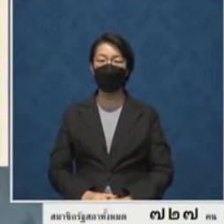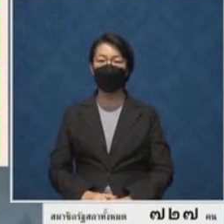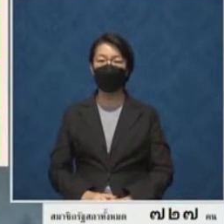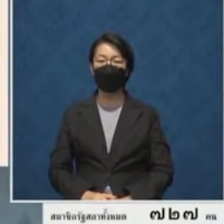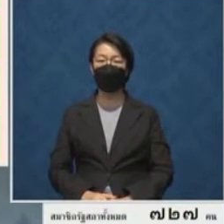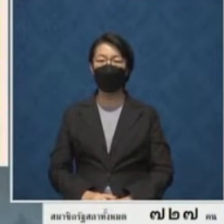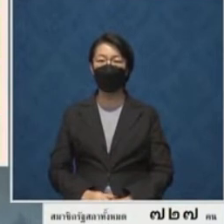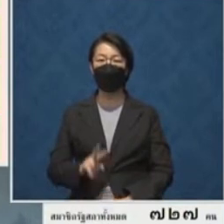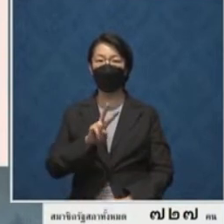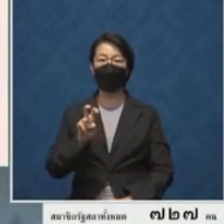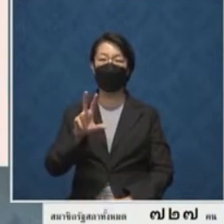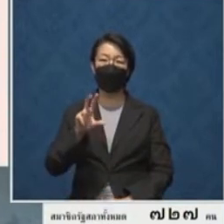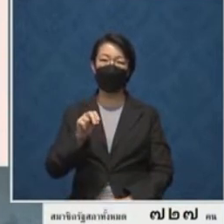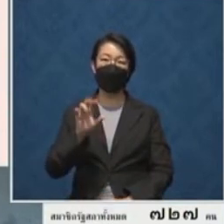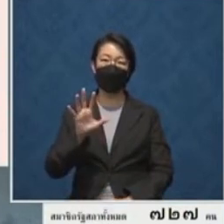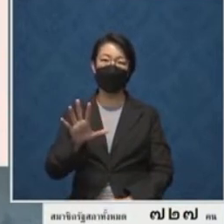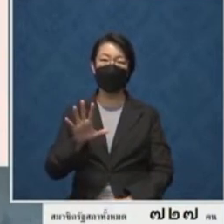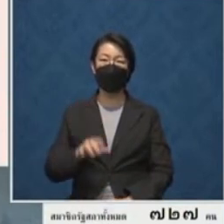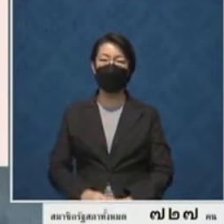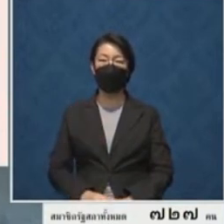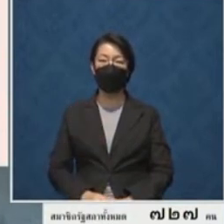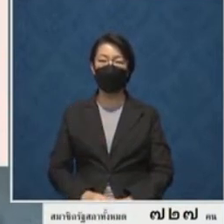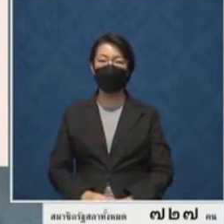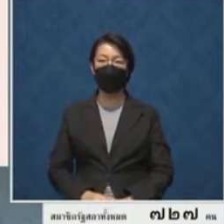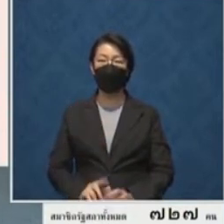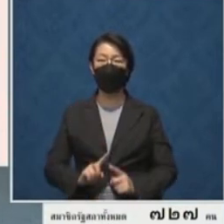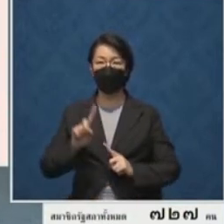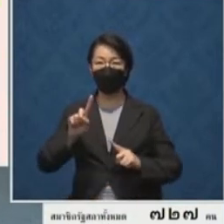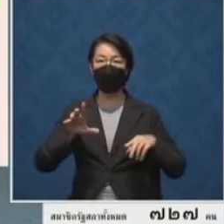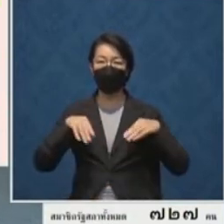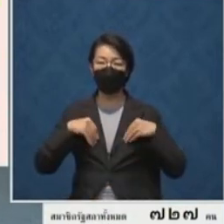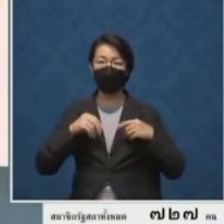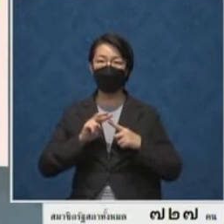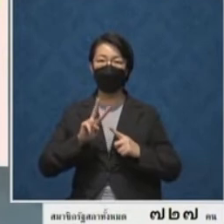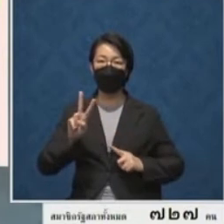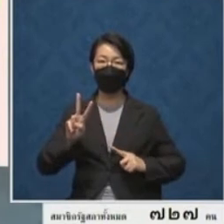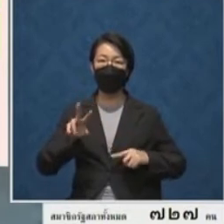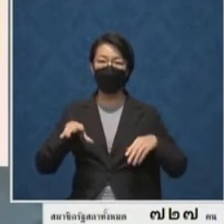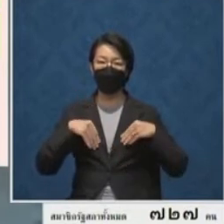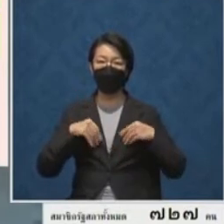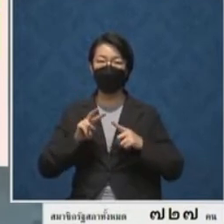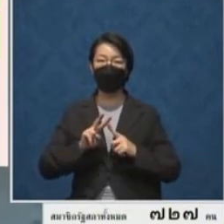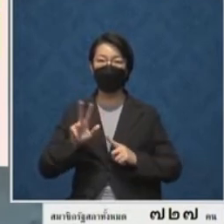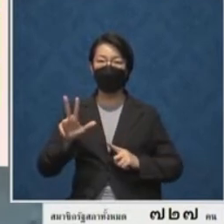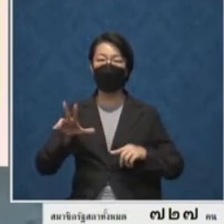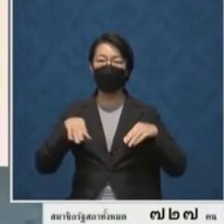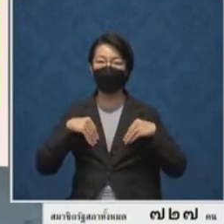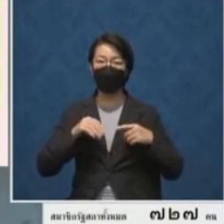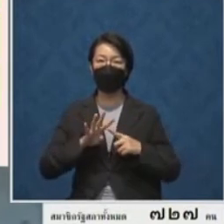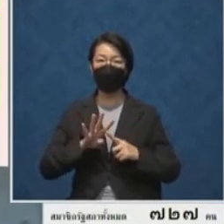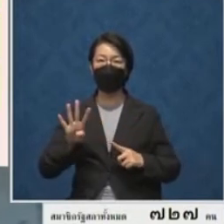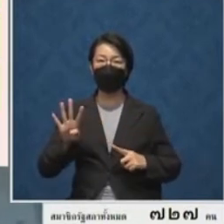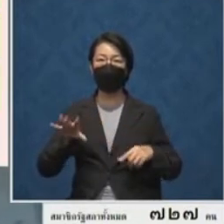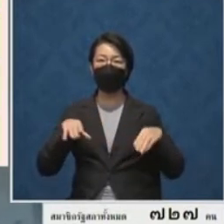235นายนพคุณรัฐไทย 1รับหลักการ2รับหลักการ3รับหลักการ4รับหลักการ